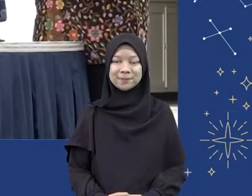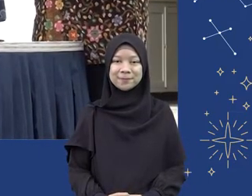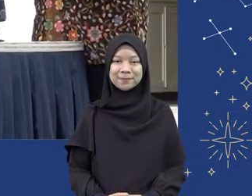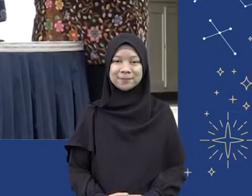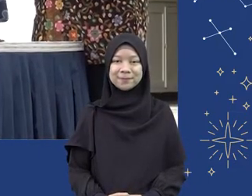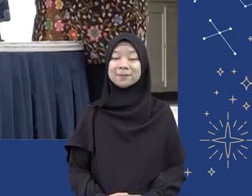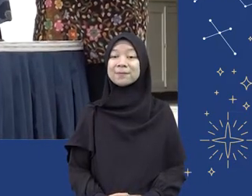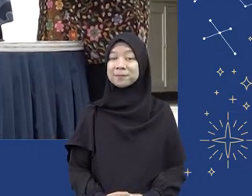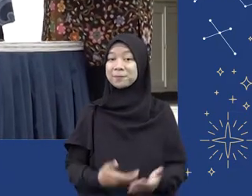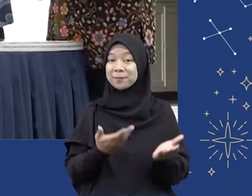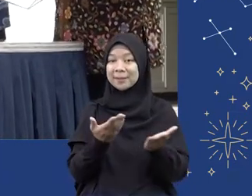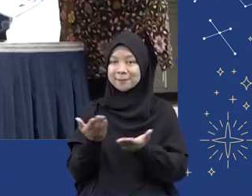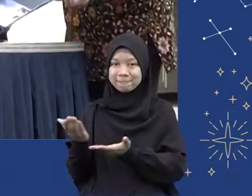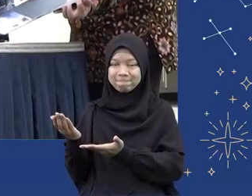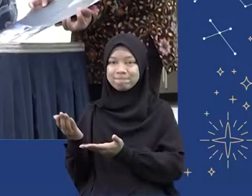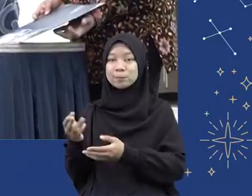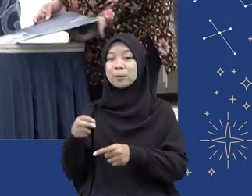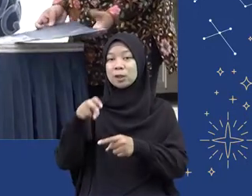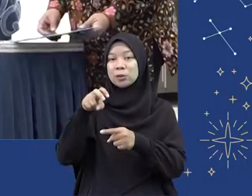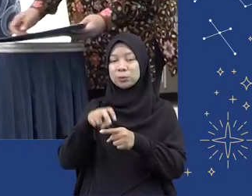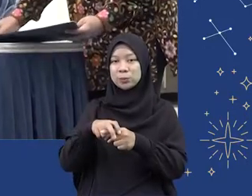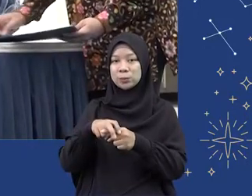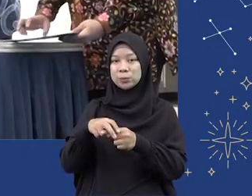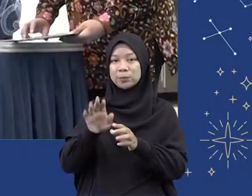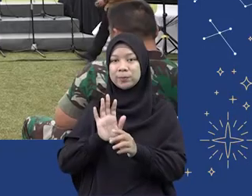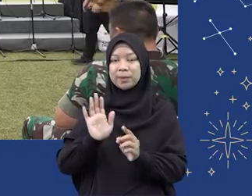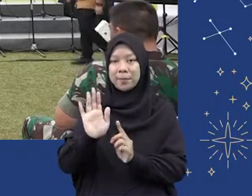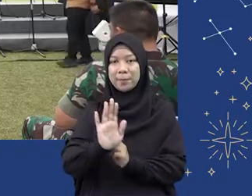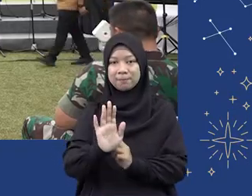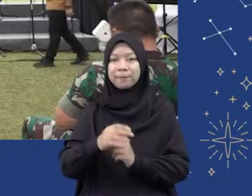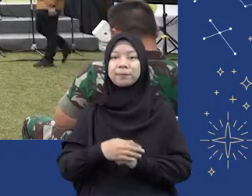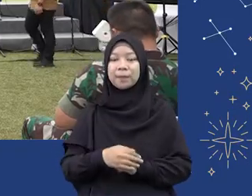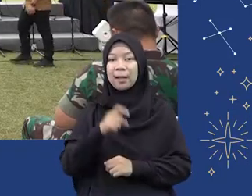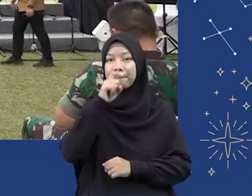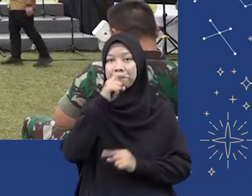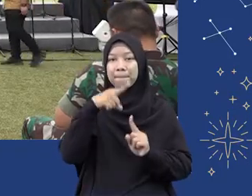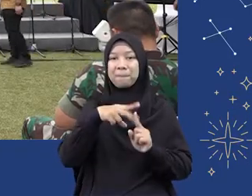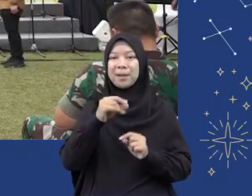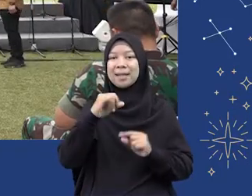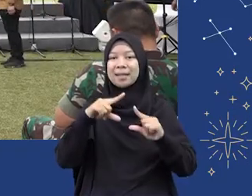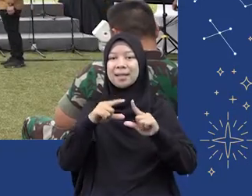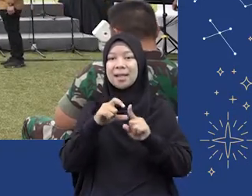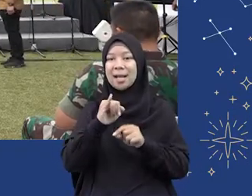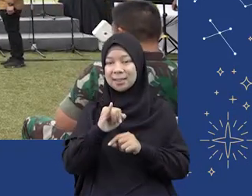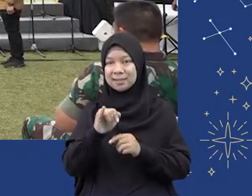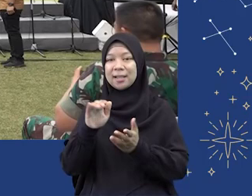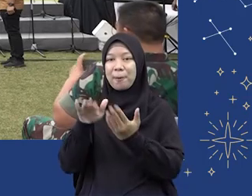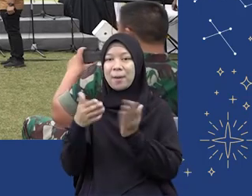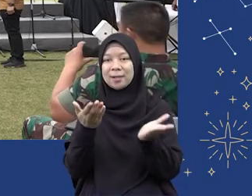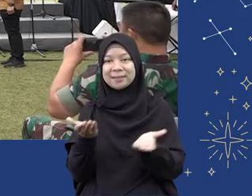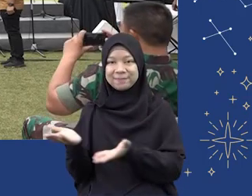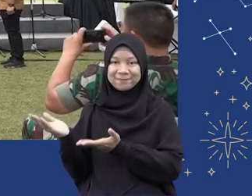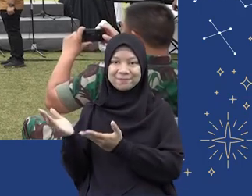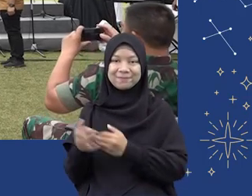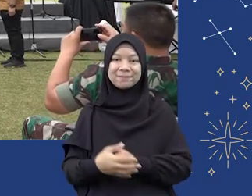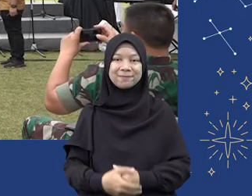kami mohon untuk menempati tempat di depan meja penandatanganan kepada bapak Triyadi Guntur kami silahkan untuk kembali ke tempat